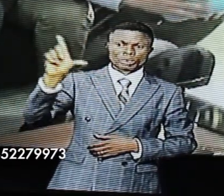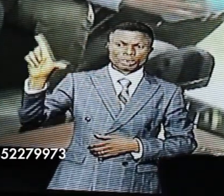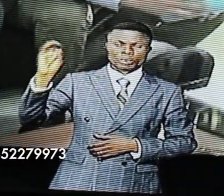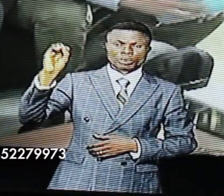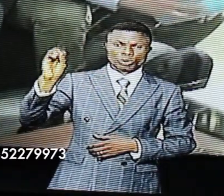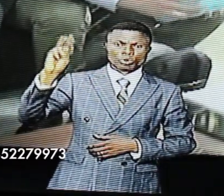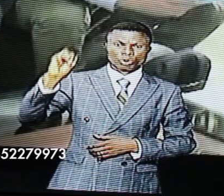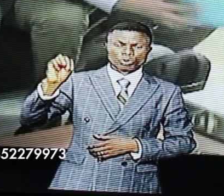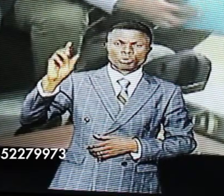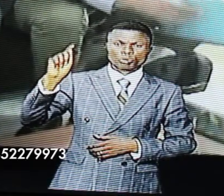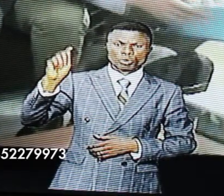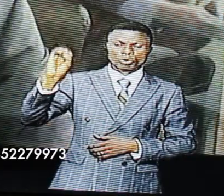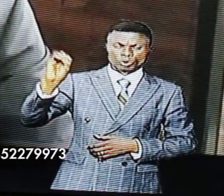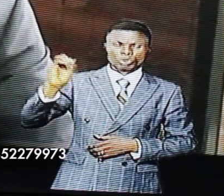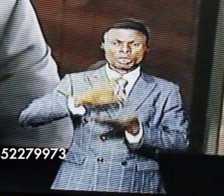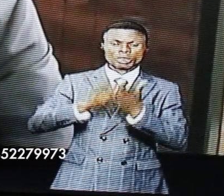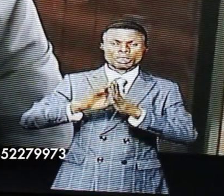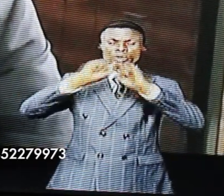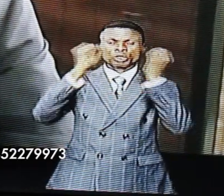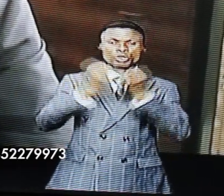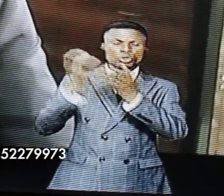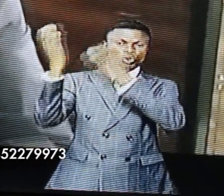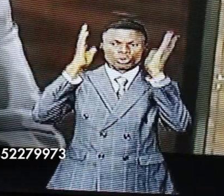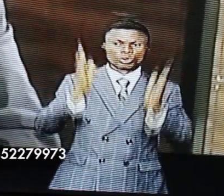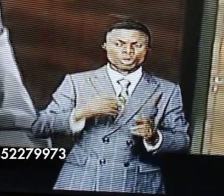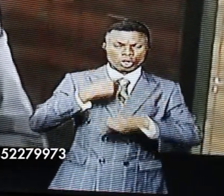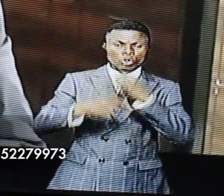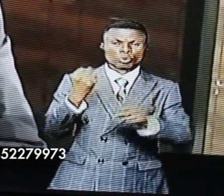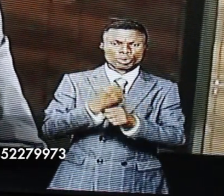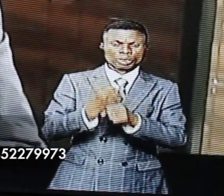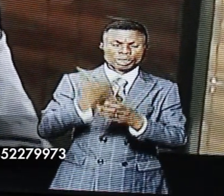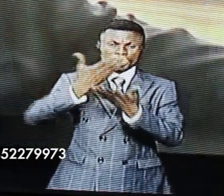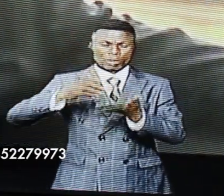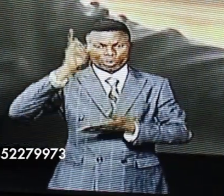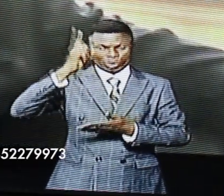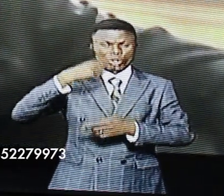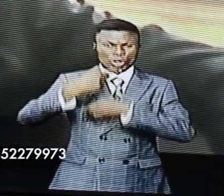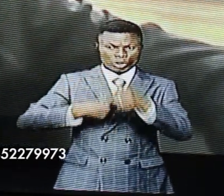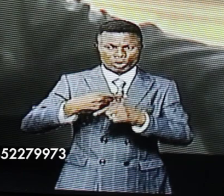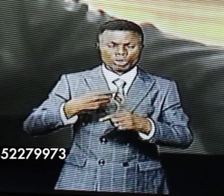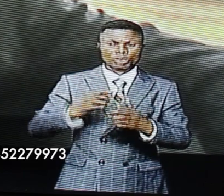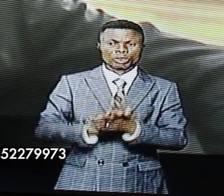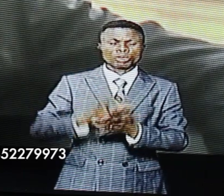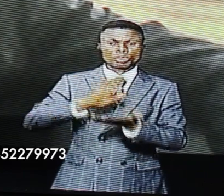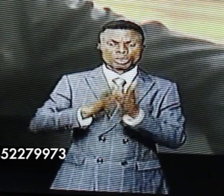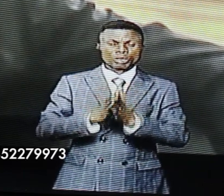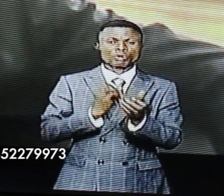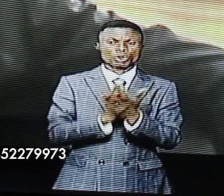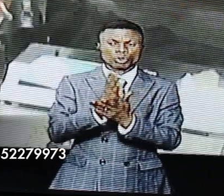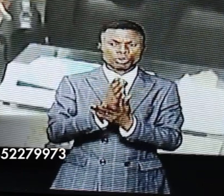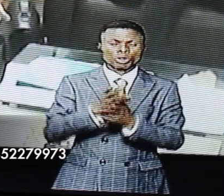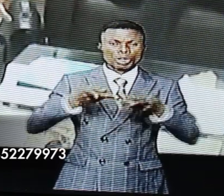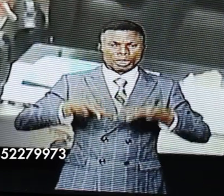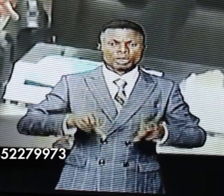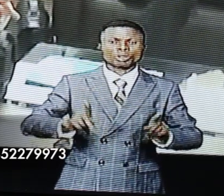société commerciale, tient à relancer ses actions. La première étape de ce processus commence par la régularisation des